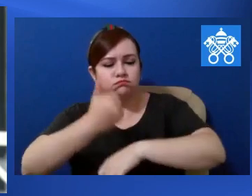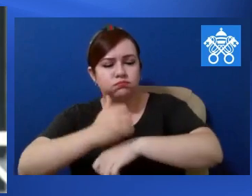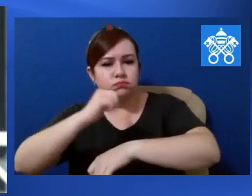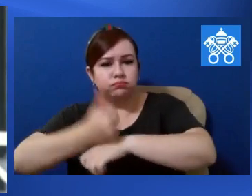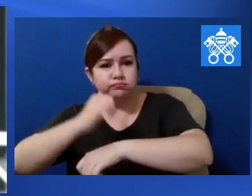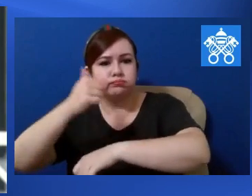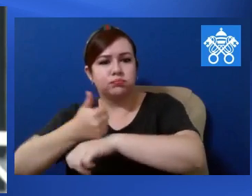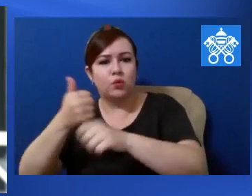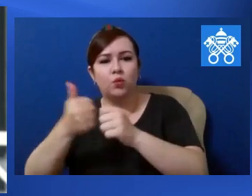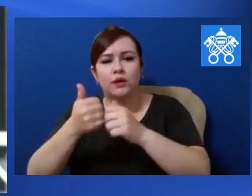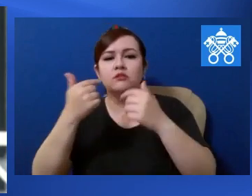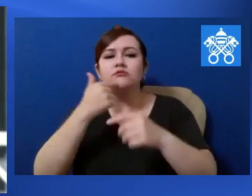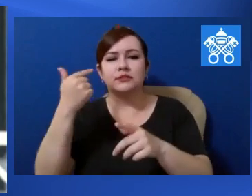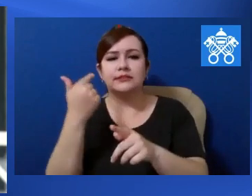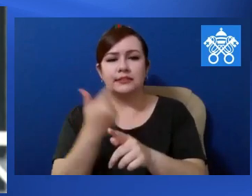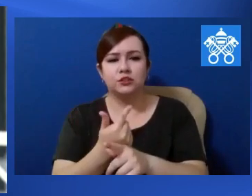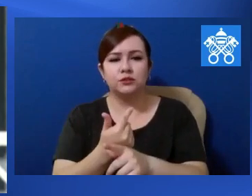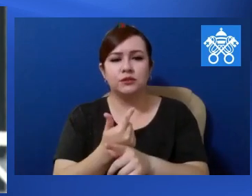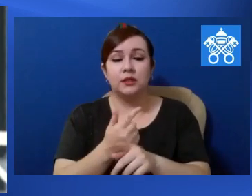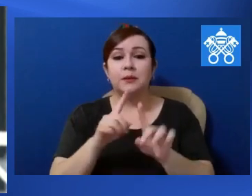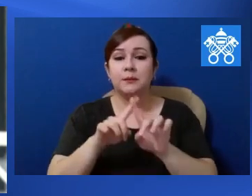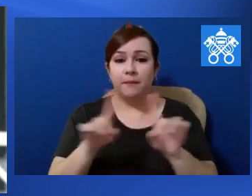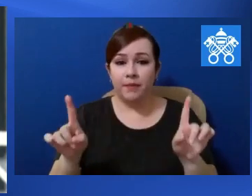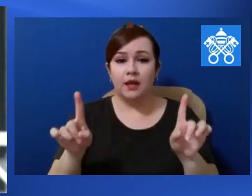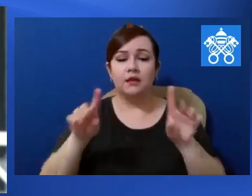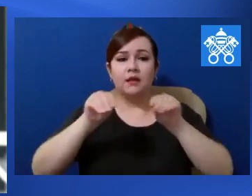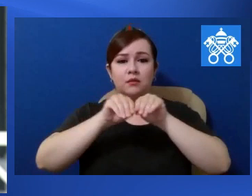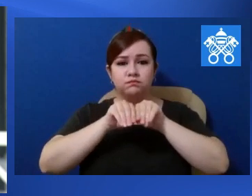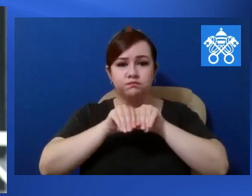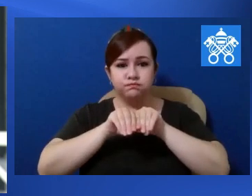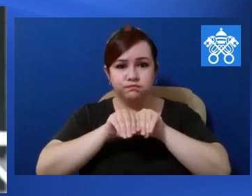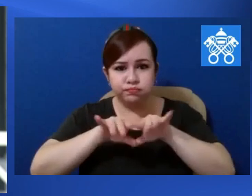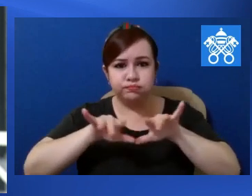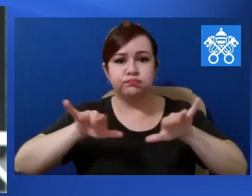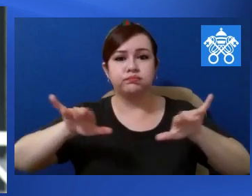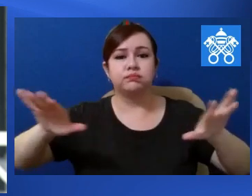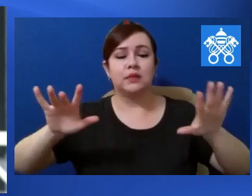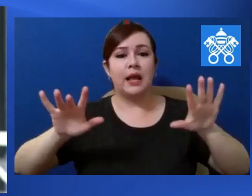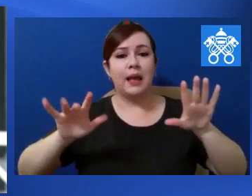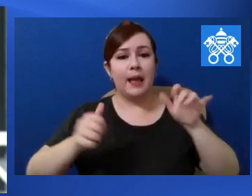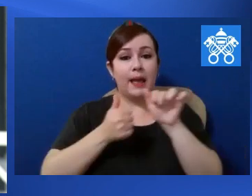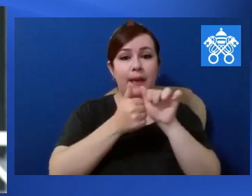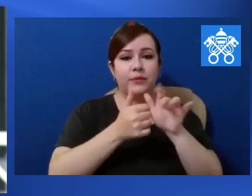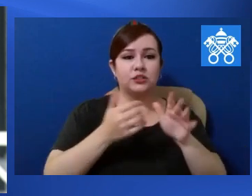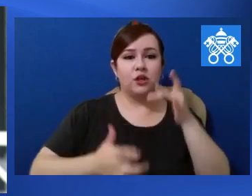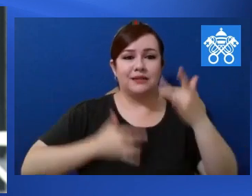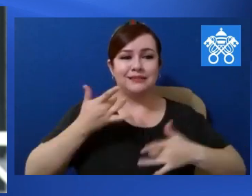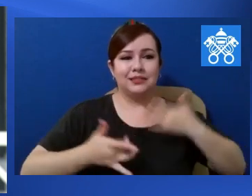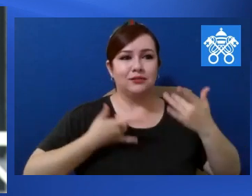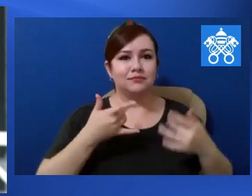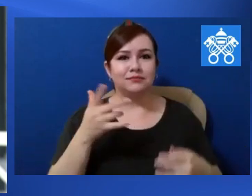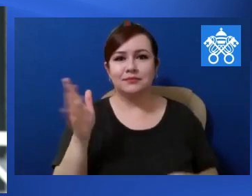lo zelo apostolico è così, moltiplica le opere. Mary McLeod era convinta che lo